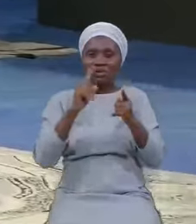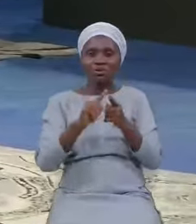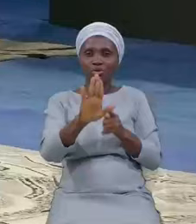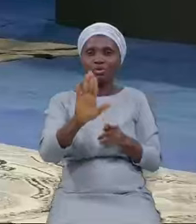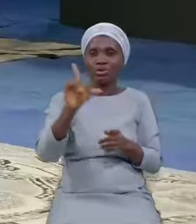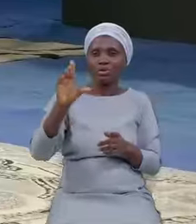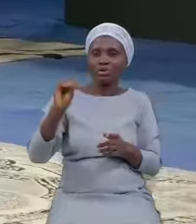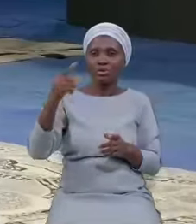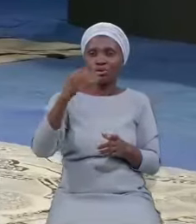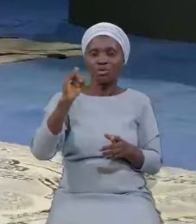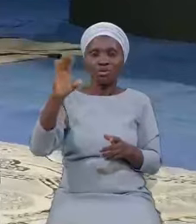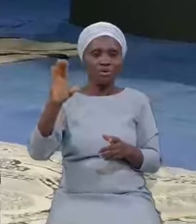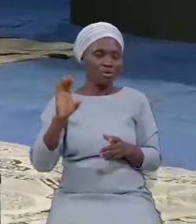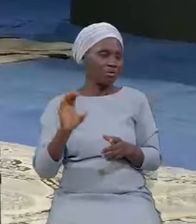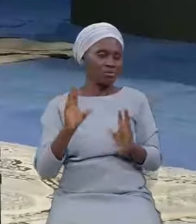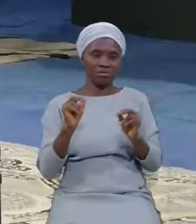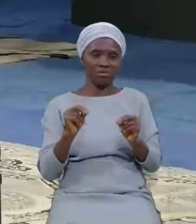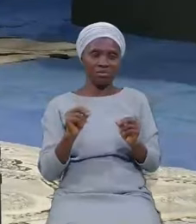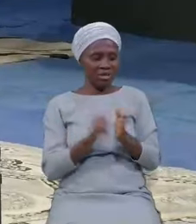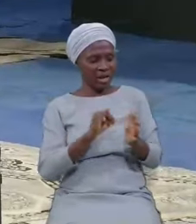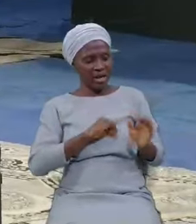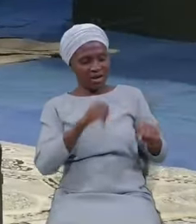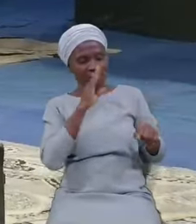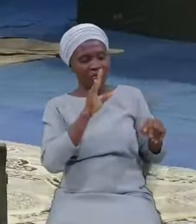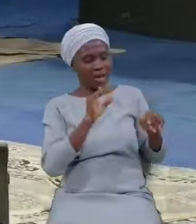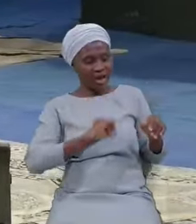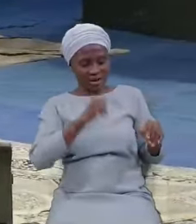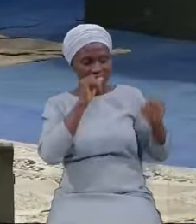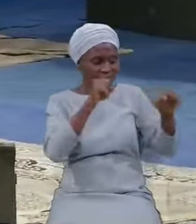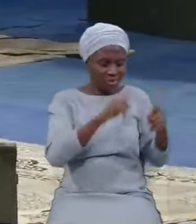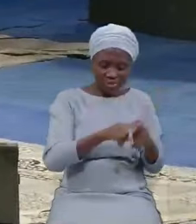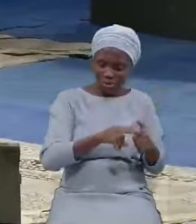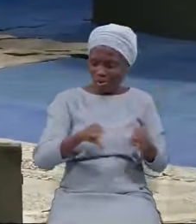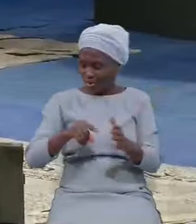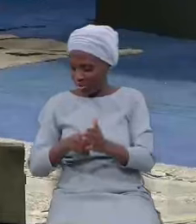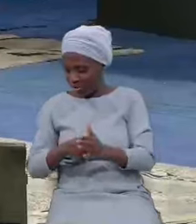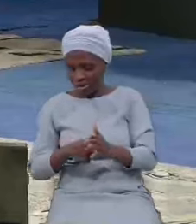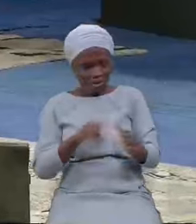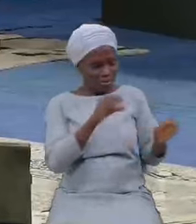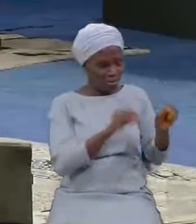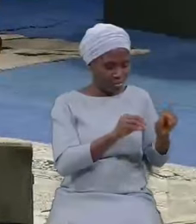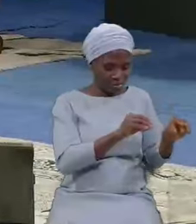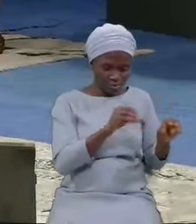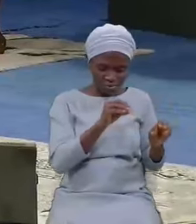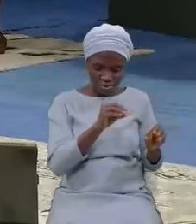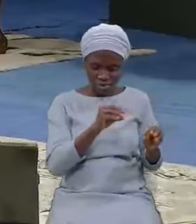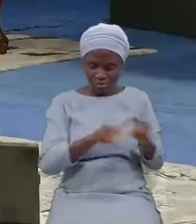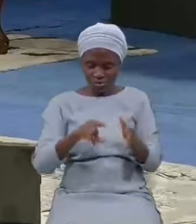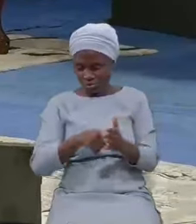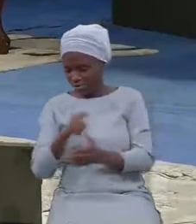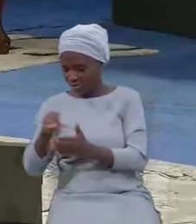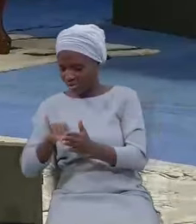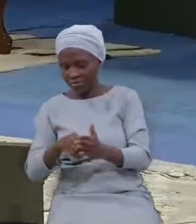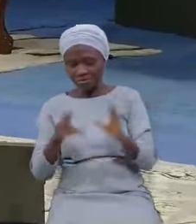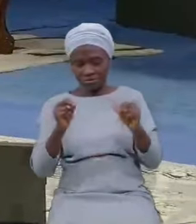J'ai ajouté ceci. Jésus ne parle pas au raisonnement ou à la logique. Il parle à ton cœur. Et il parle